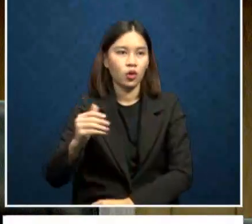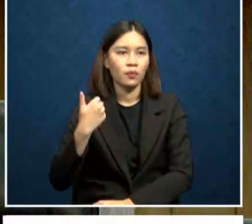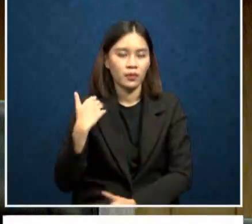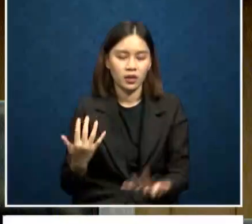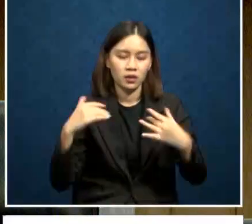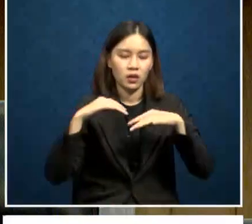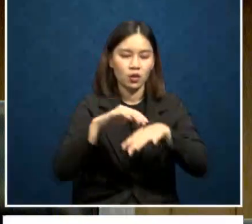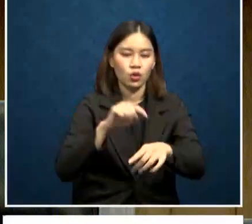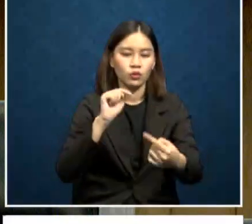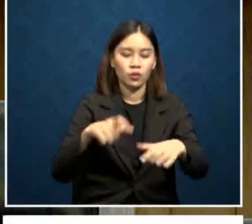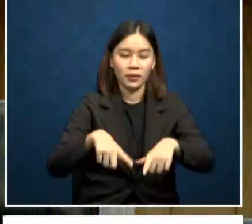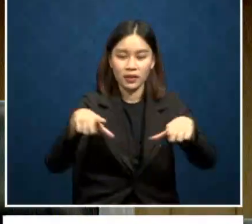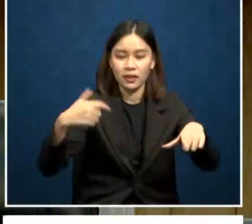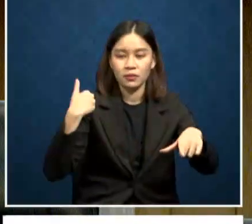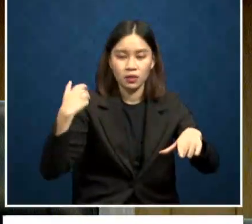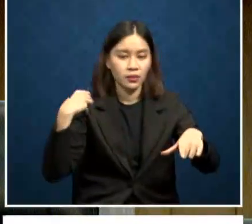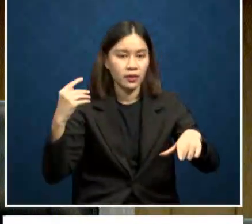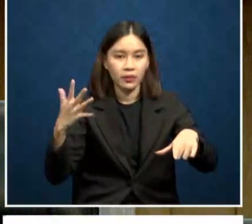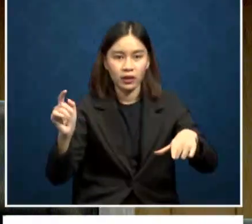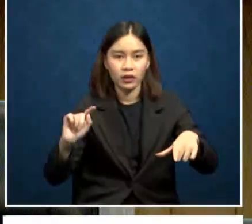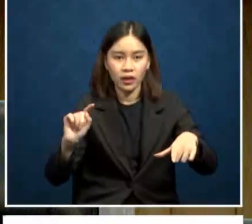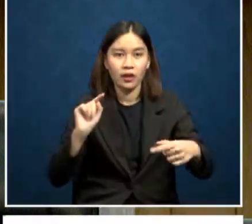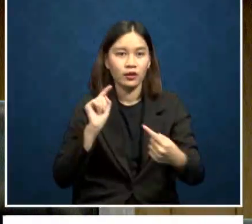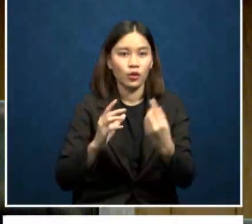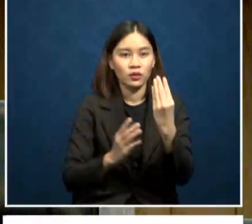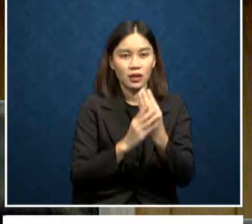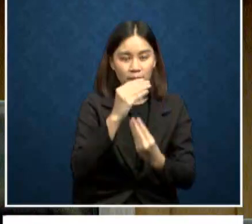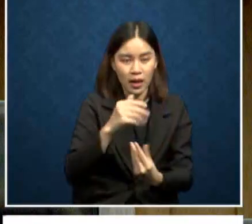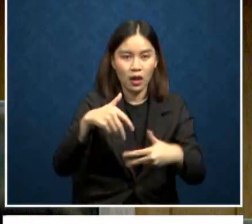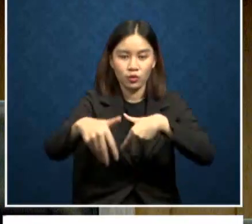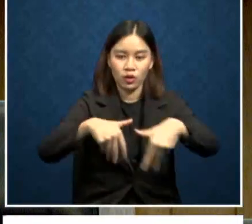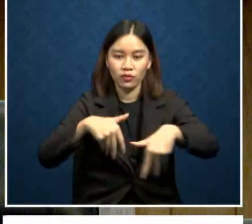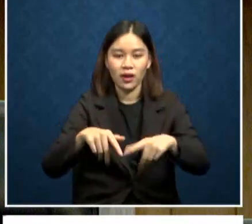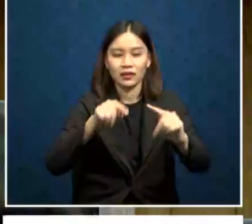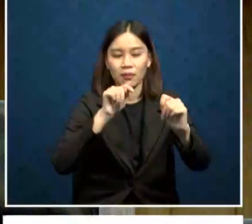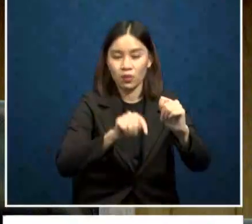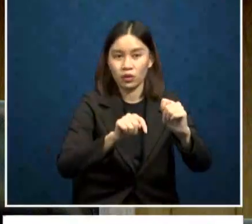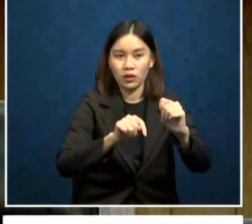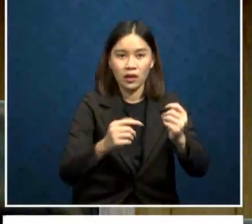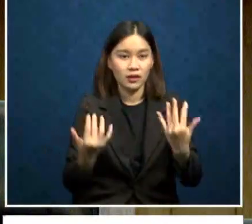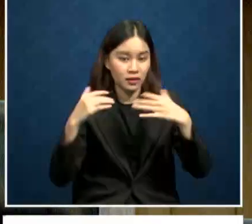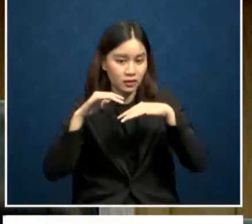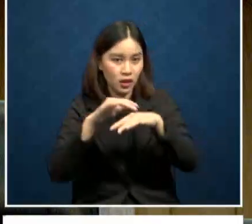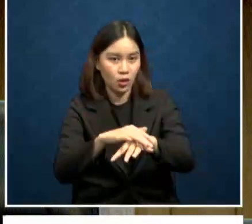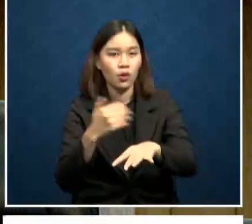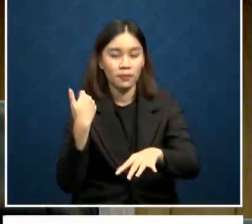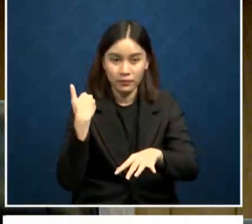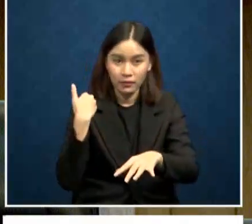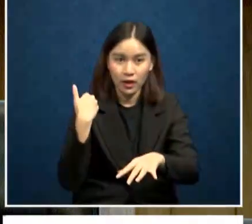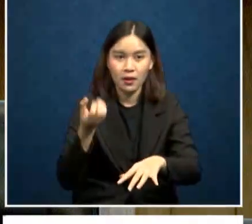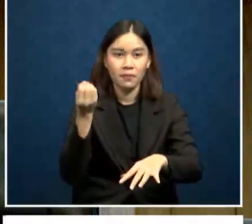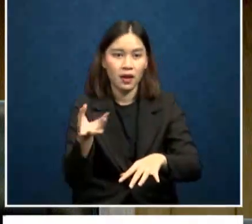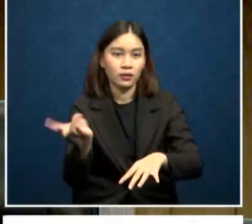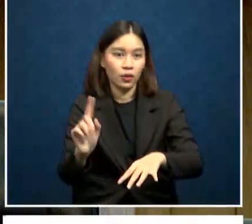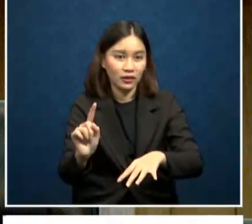มีส่วนรร่วมอยู่ในพื้นที่มในส่วนของสภาองค์กรชุมชนของตำบลได้เข้ามามีส่วนร่วมมมากน้อย